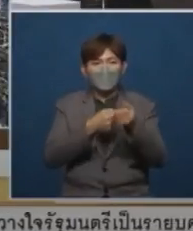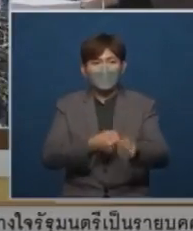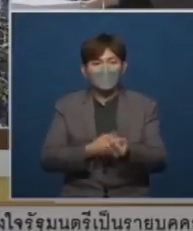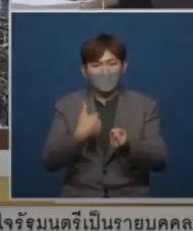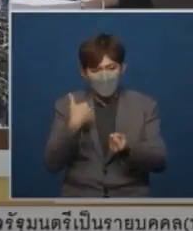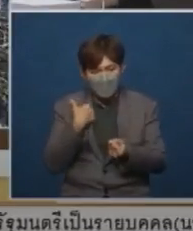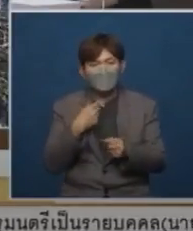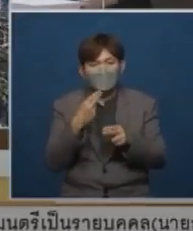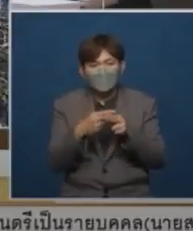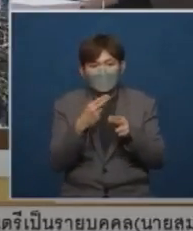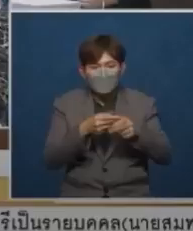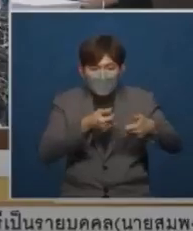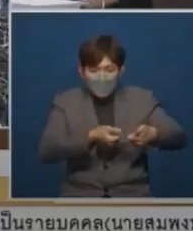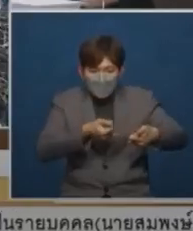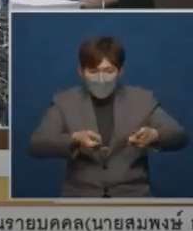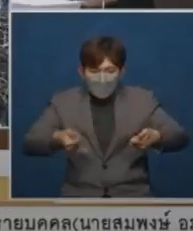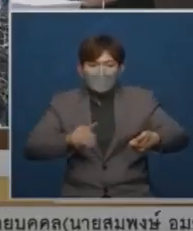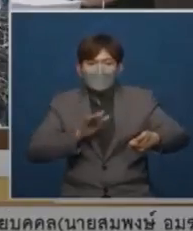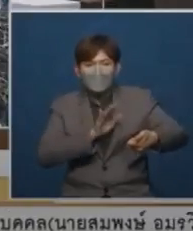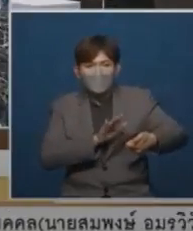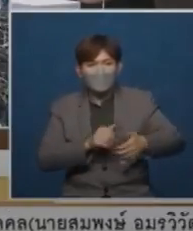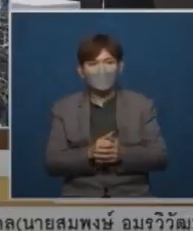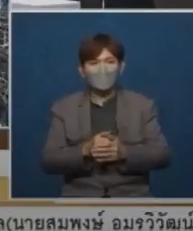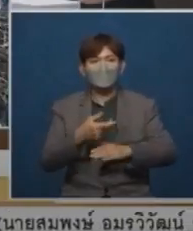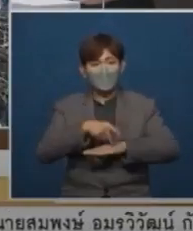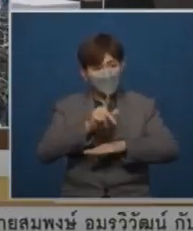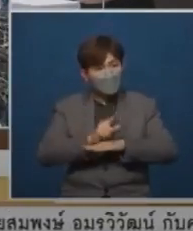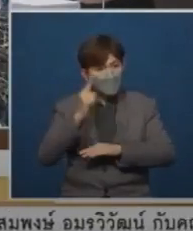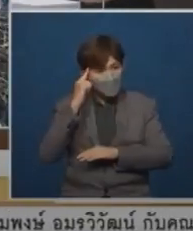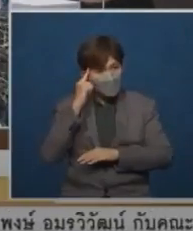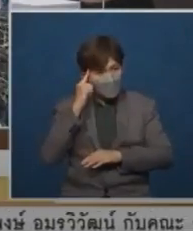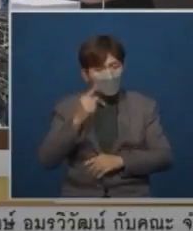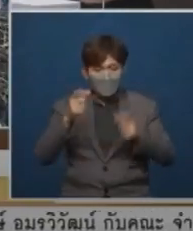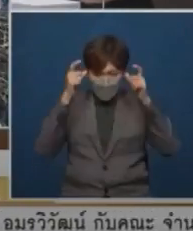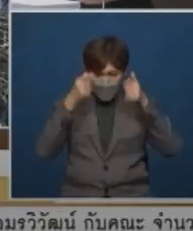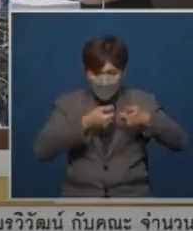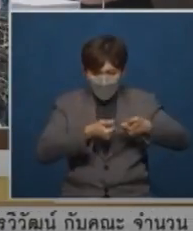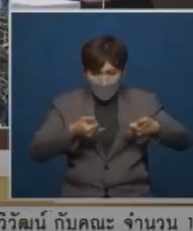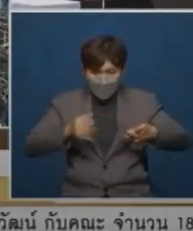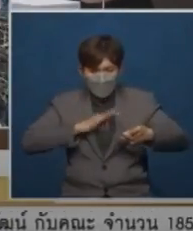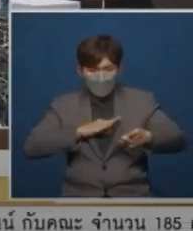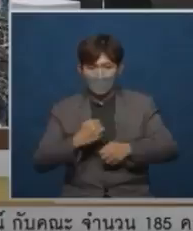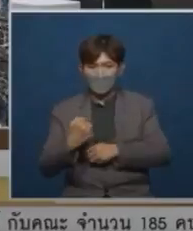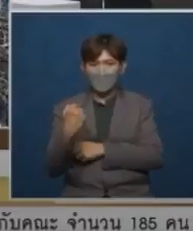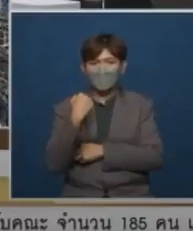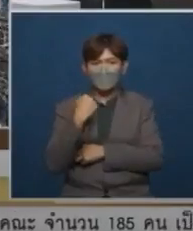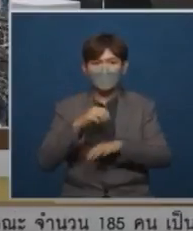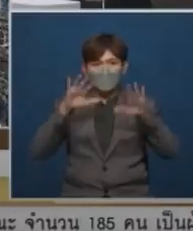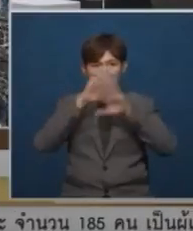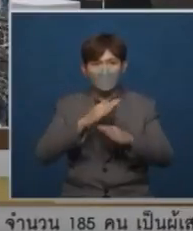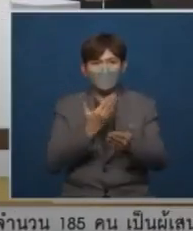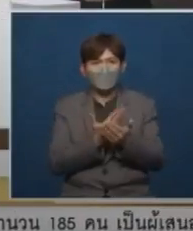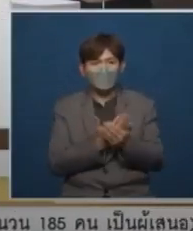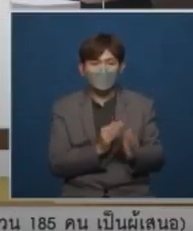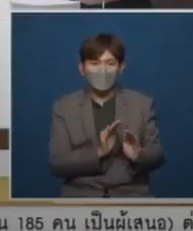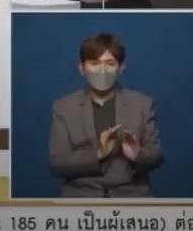ขาทุกตัวนะคะท่านประธานนอกจากนี้วัวยังเป็นหลักประกันความมั่นคงของครอบครัววัวเป็นเหมือนเงินออมก้